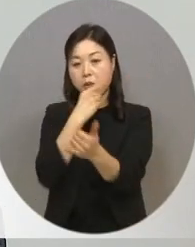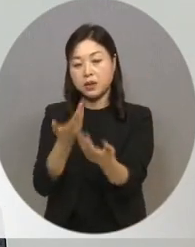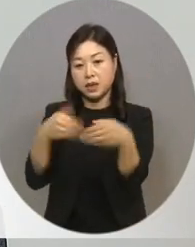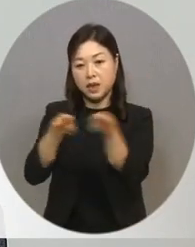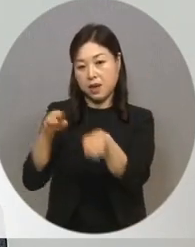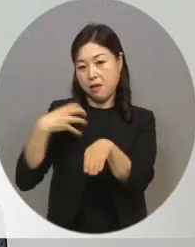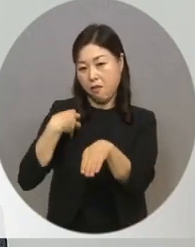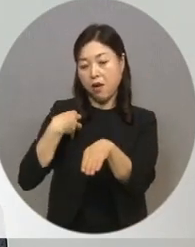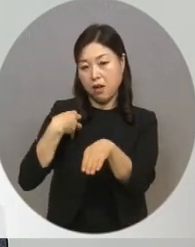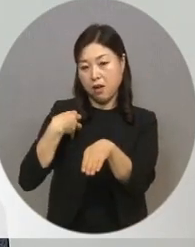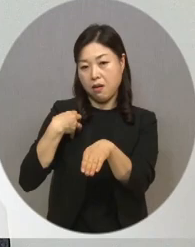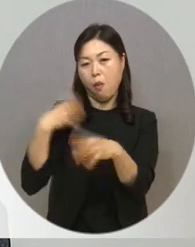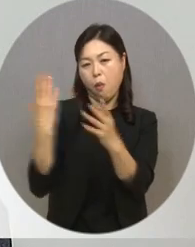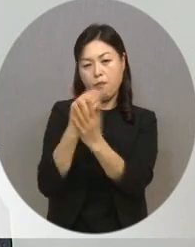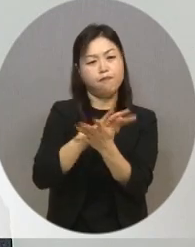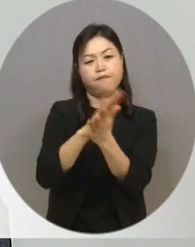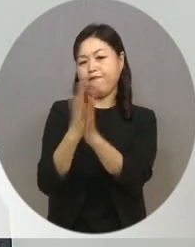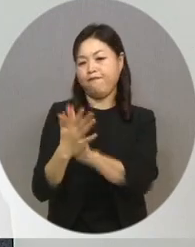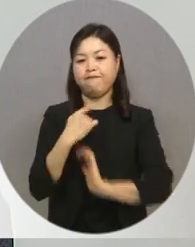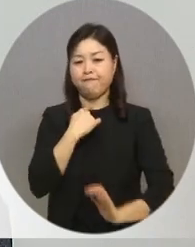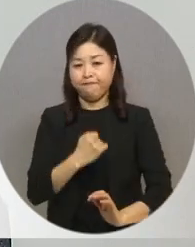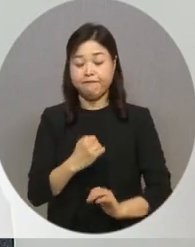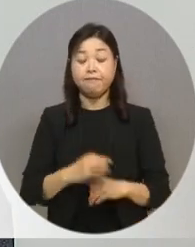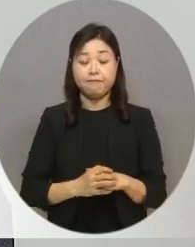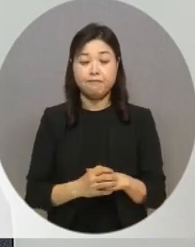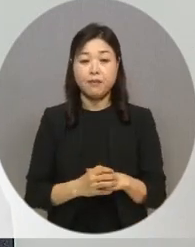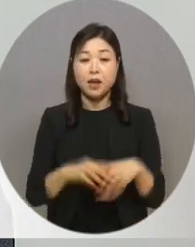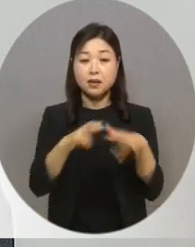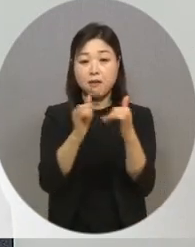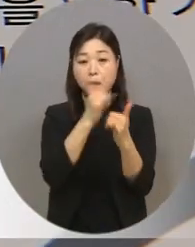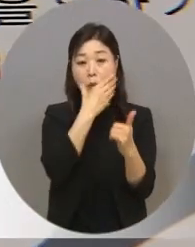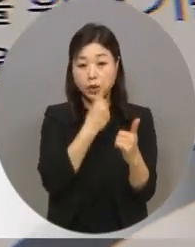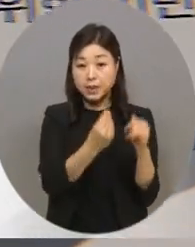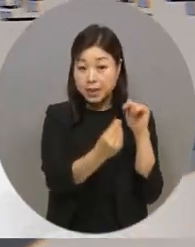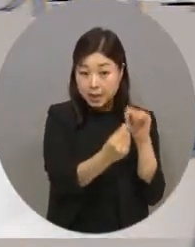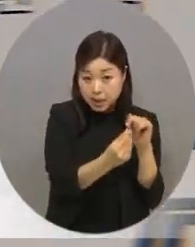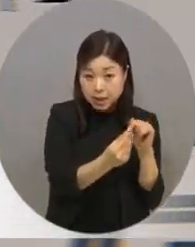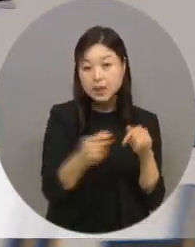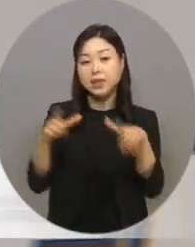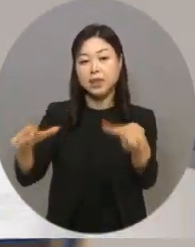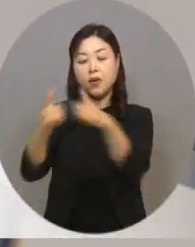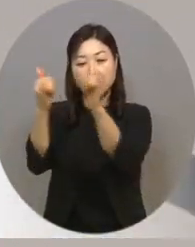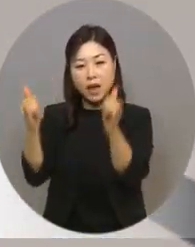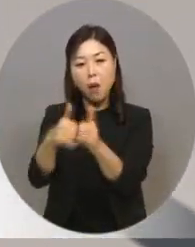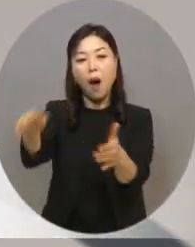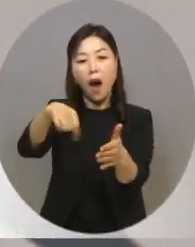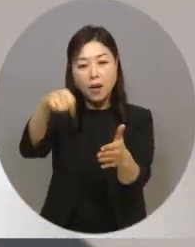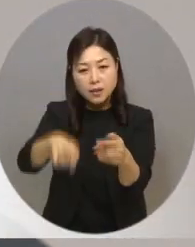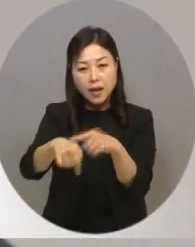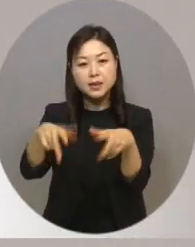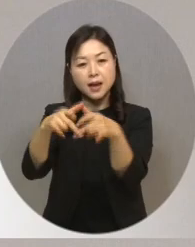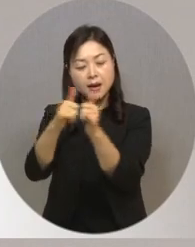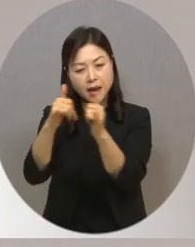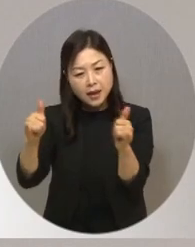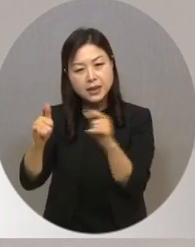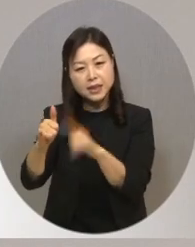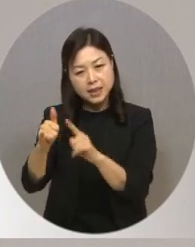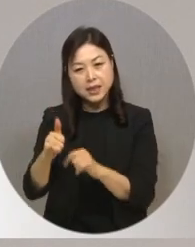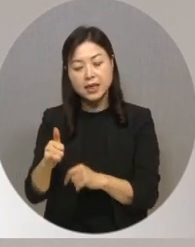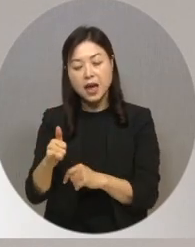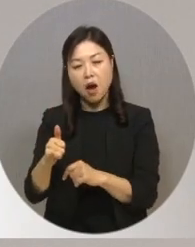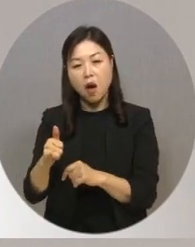전면 개정되었습니다. 이렇게 쭉 장애인복지관이 지역사회에서 장애인들이 보편적인 삶을 살기